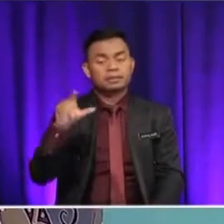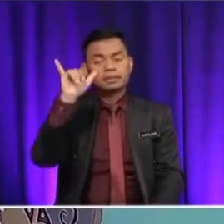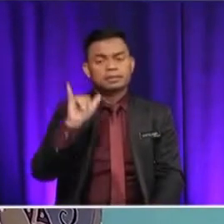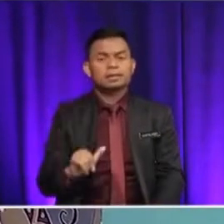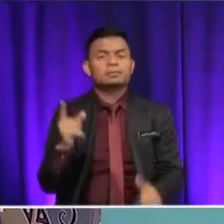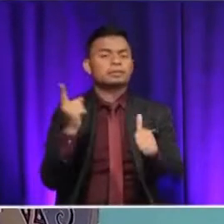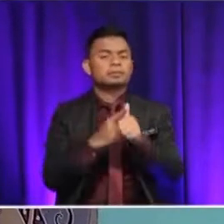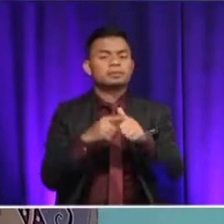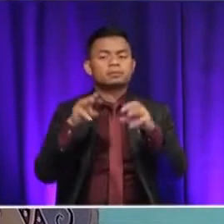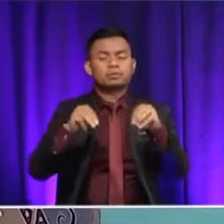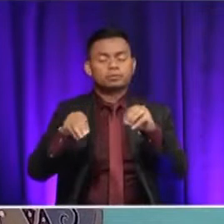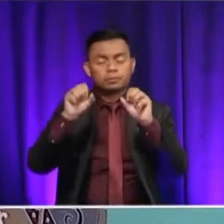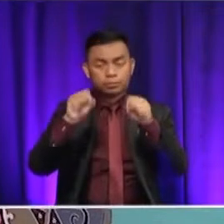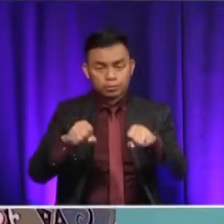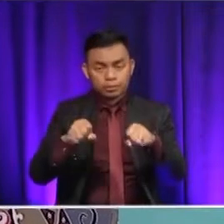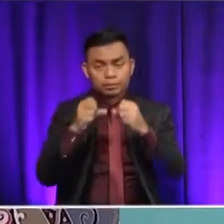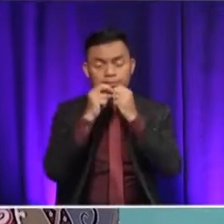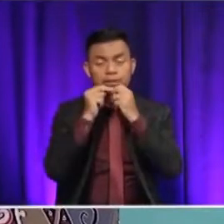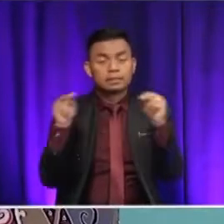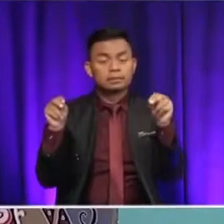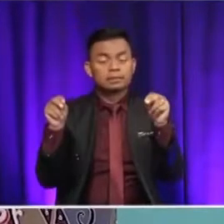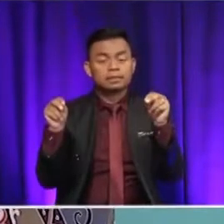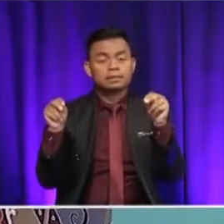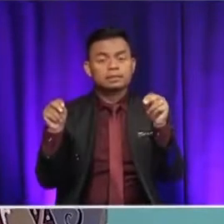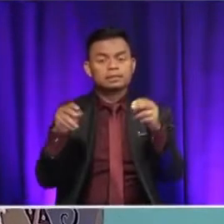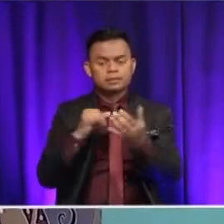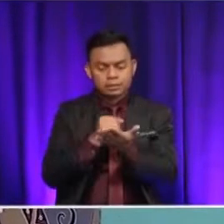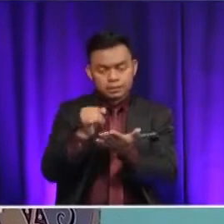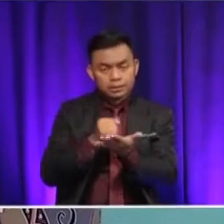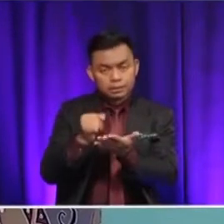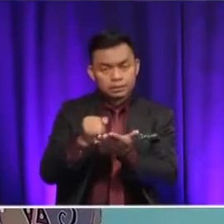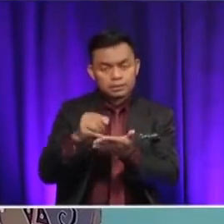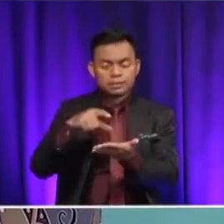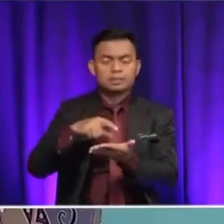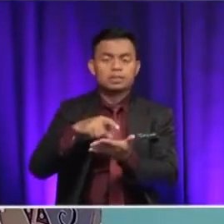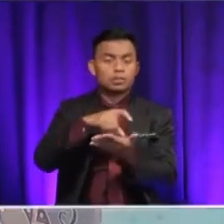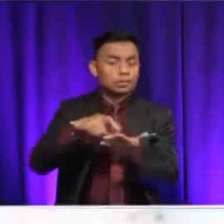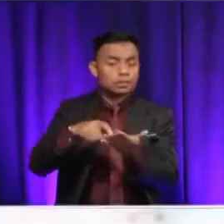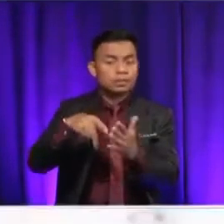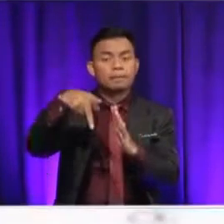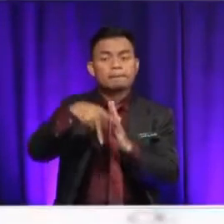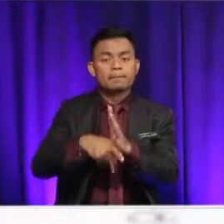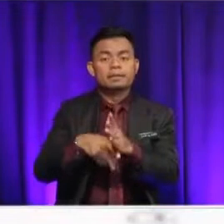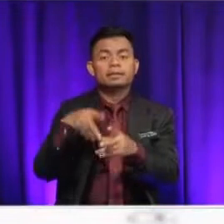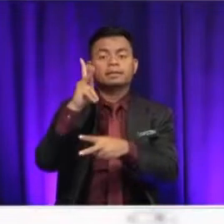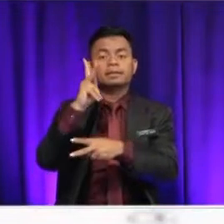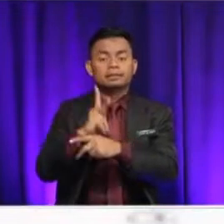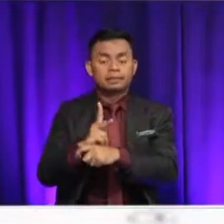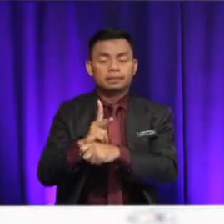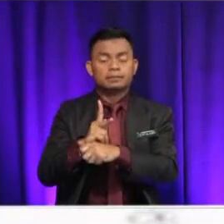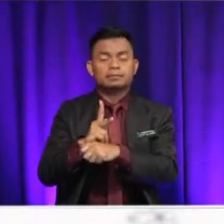boleh menyatakan jenis-jenis lukisan perkhidmatan. Yang kedua, menerangkan